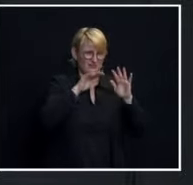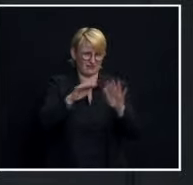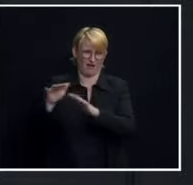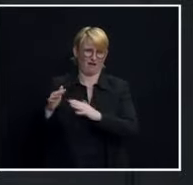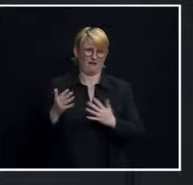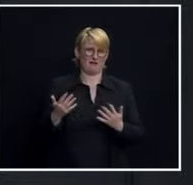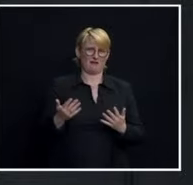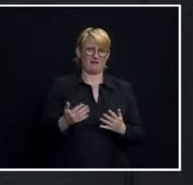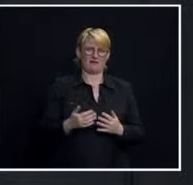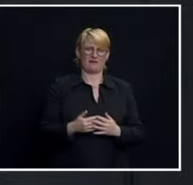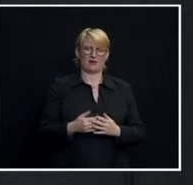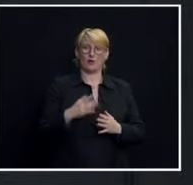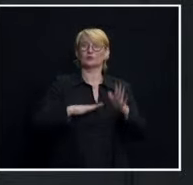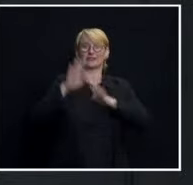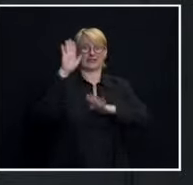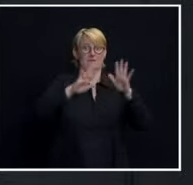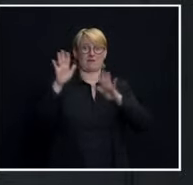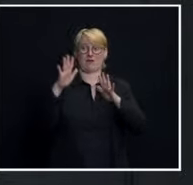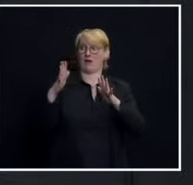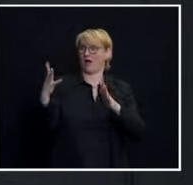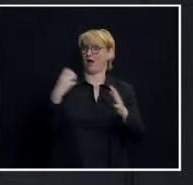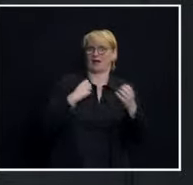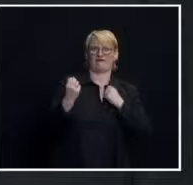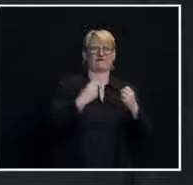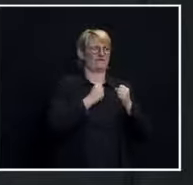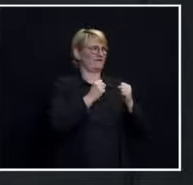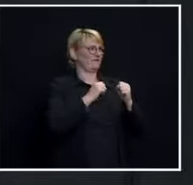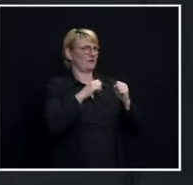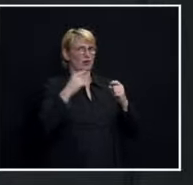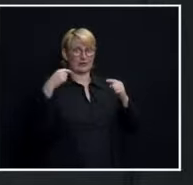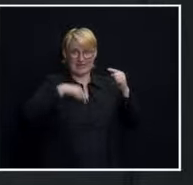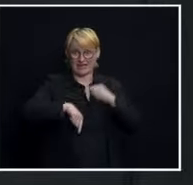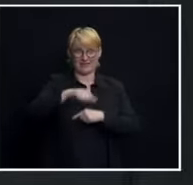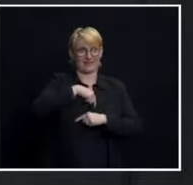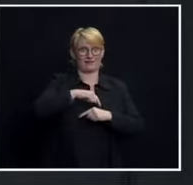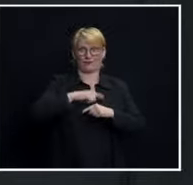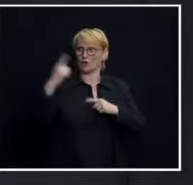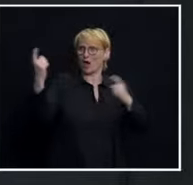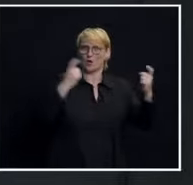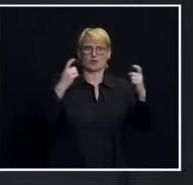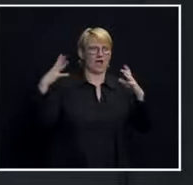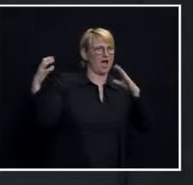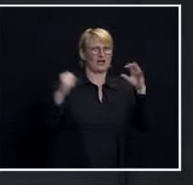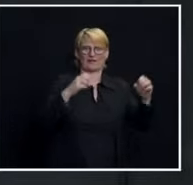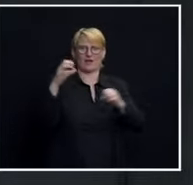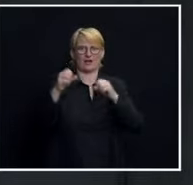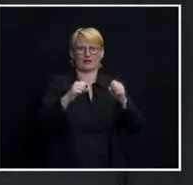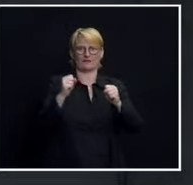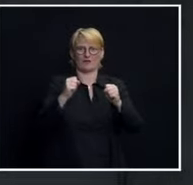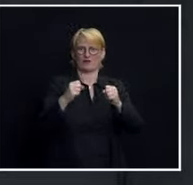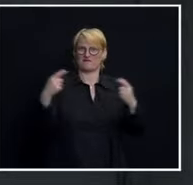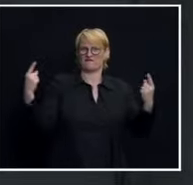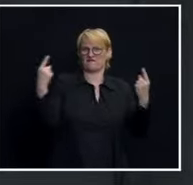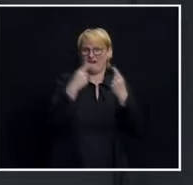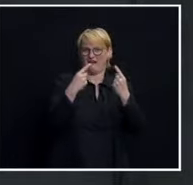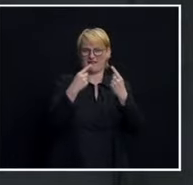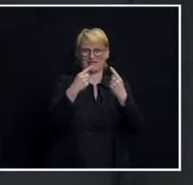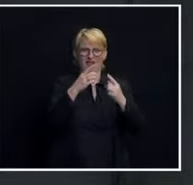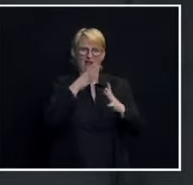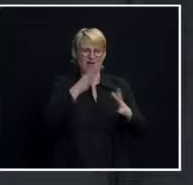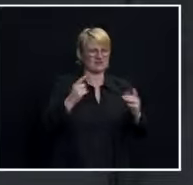Unsere Demokratie, sie wird angegriffen von innen und auch von außen und von Feinden, wird Hass geschürt,